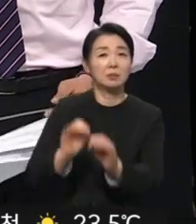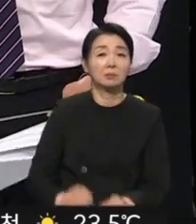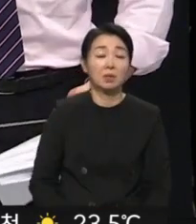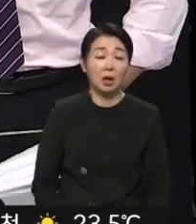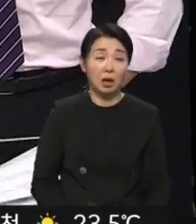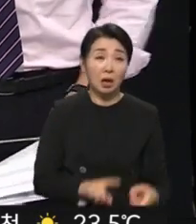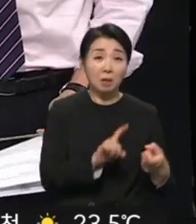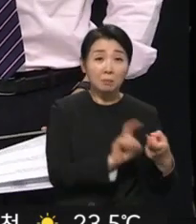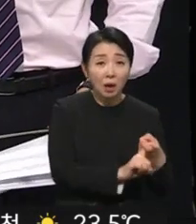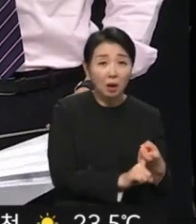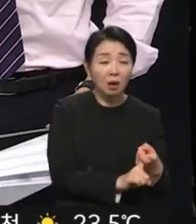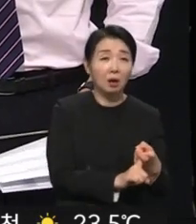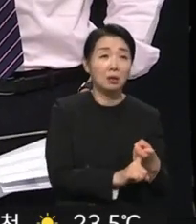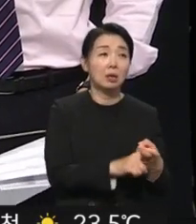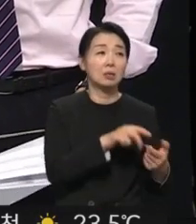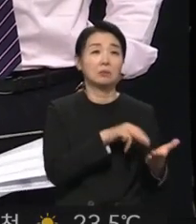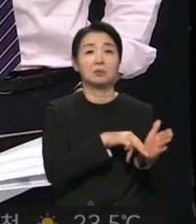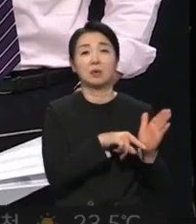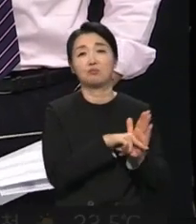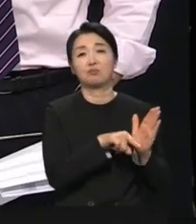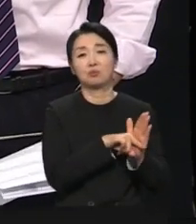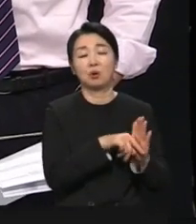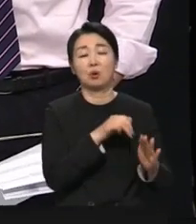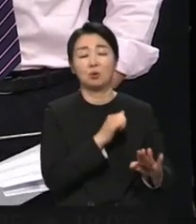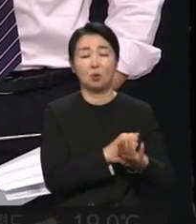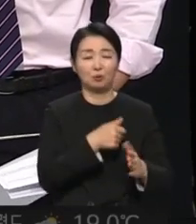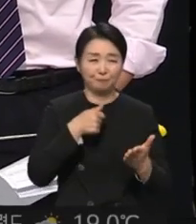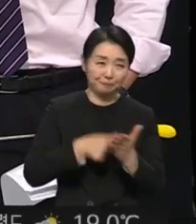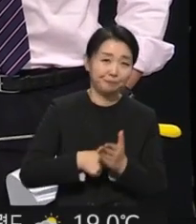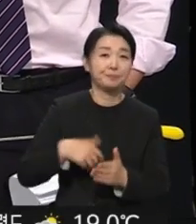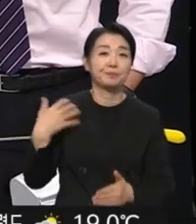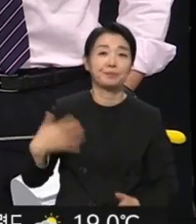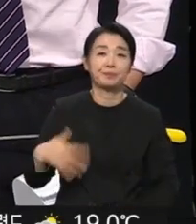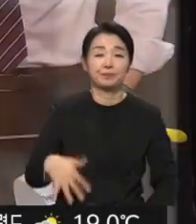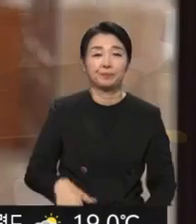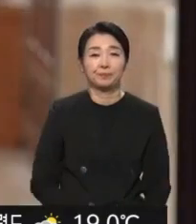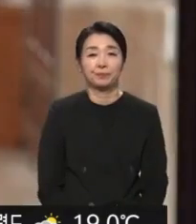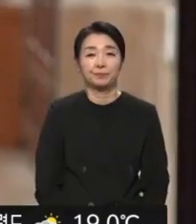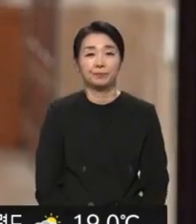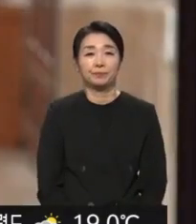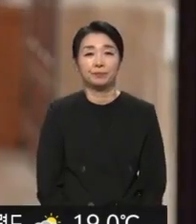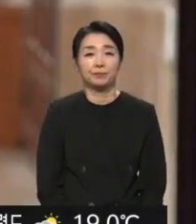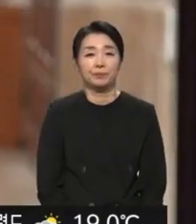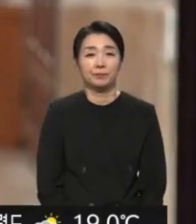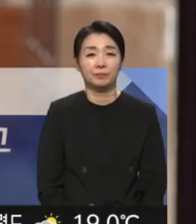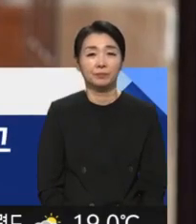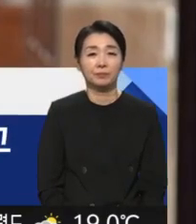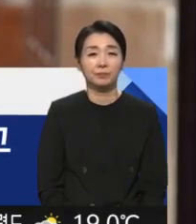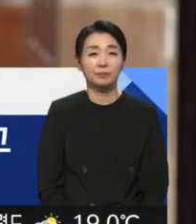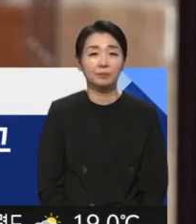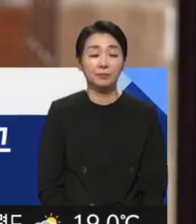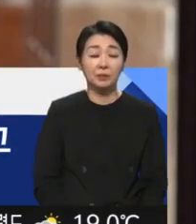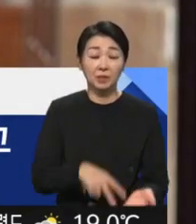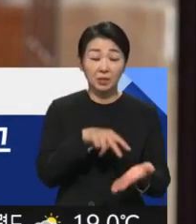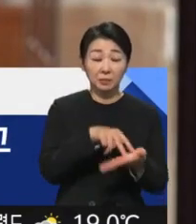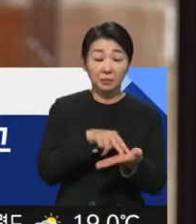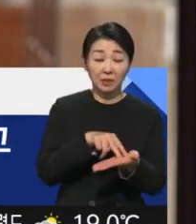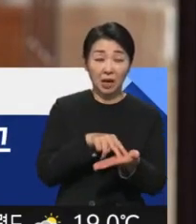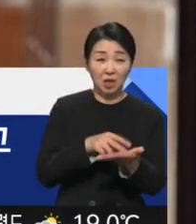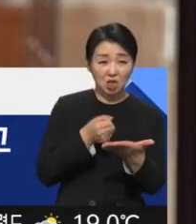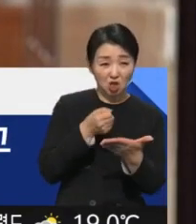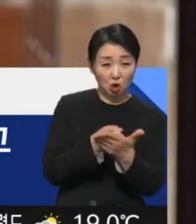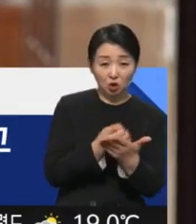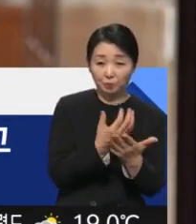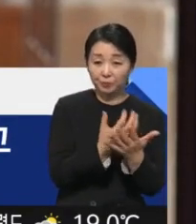의원들이 부정적인 입장을 피력하면서 결의안 채택은 불발됐습니다. 별도의 입장문이나